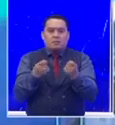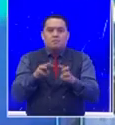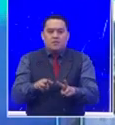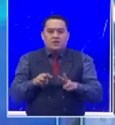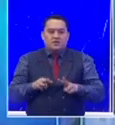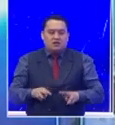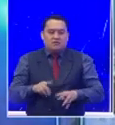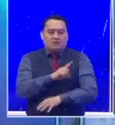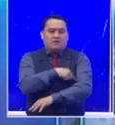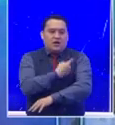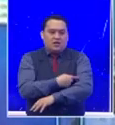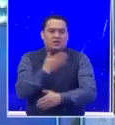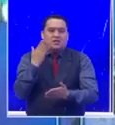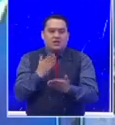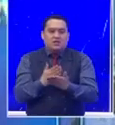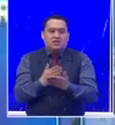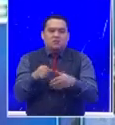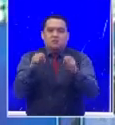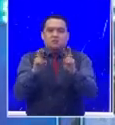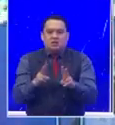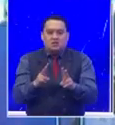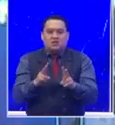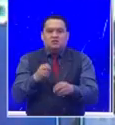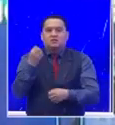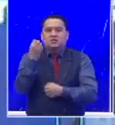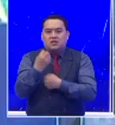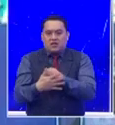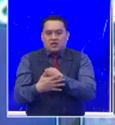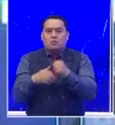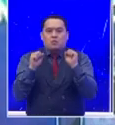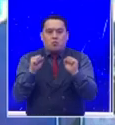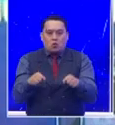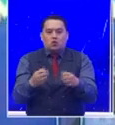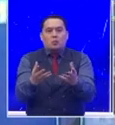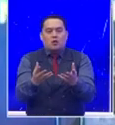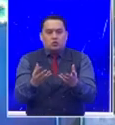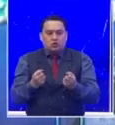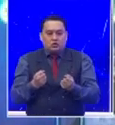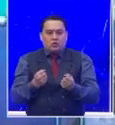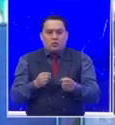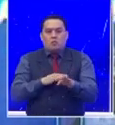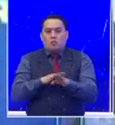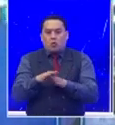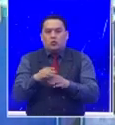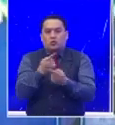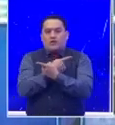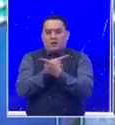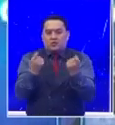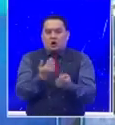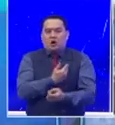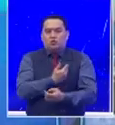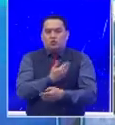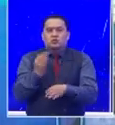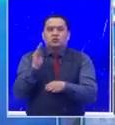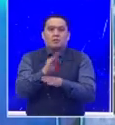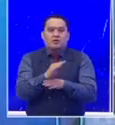Министерства здравоохранения. Есть специально выделенный колл-центр, где можно получить всю полную информацию. И хочу добавить,